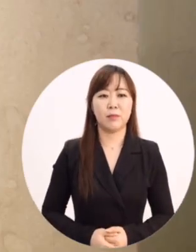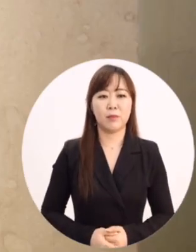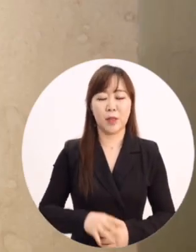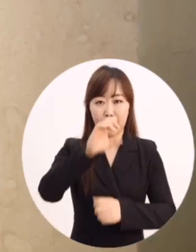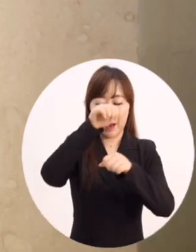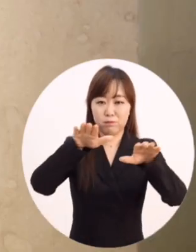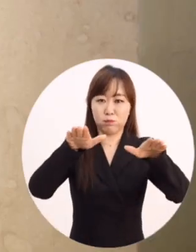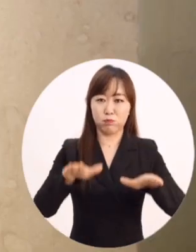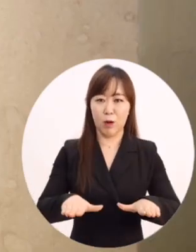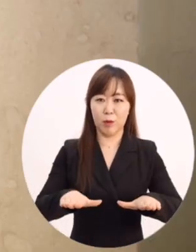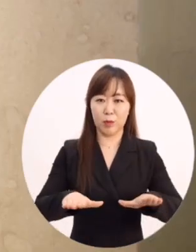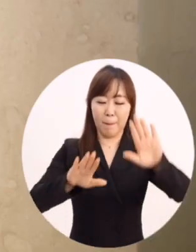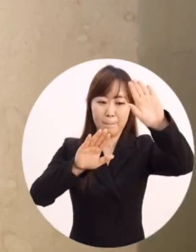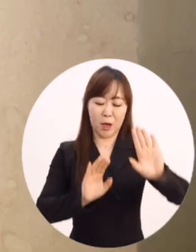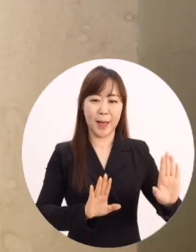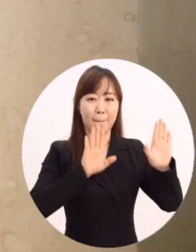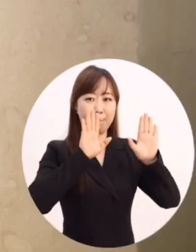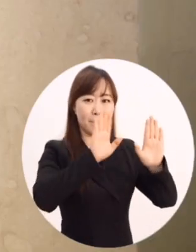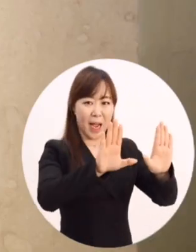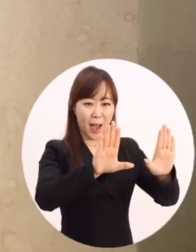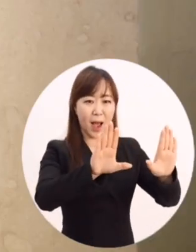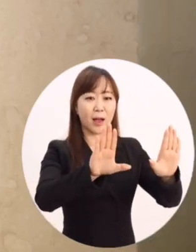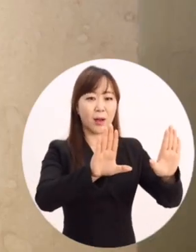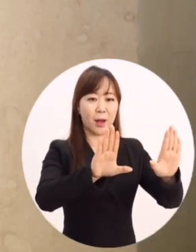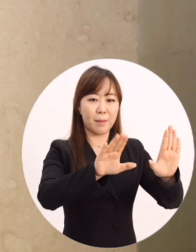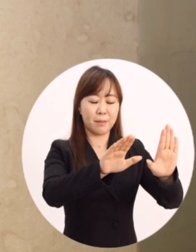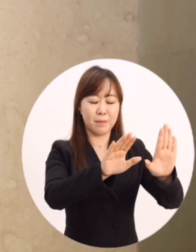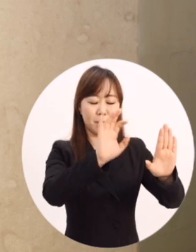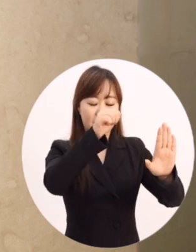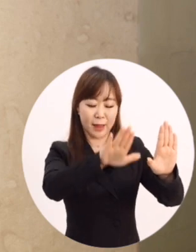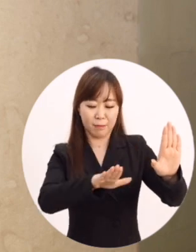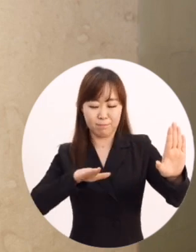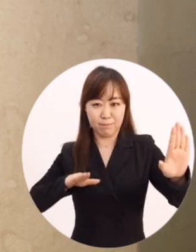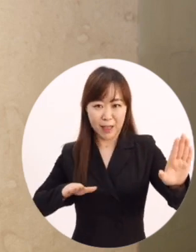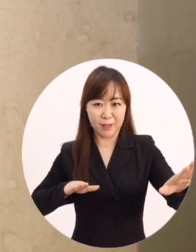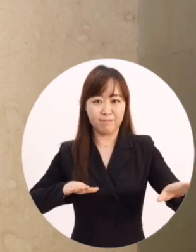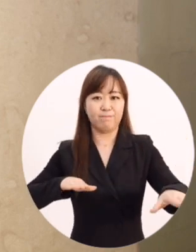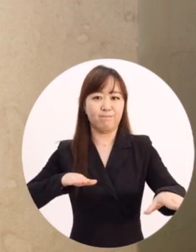두 발을 벌리고 벽을 짚어 한 발을 뒤로 내딛습니다.